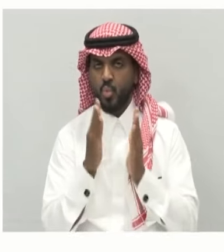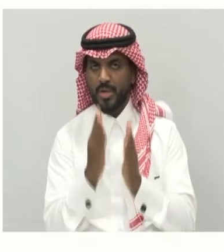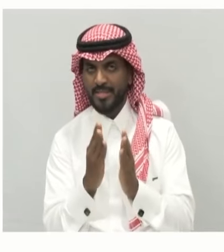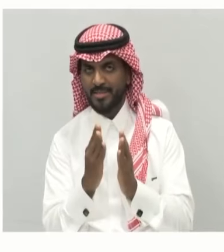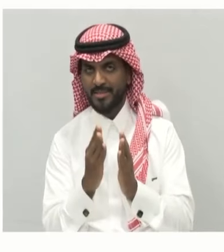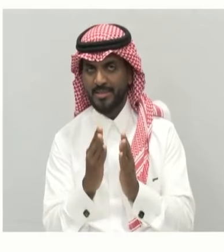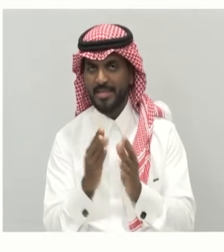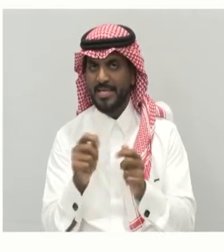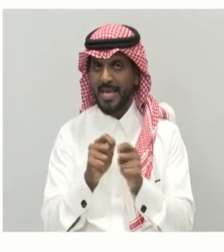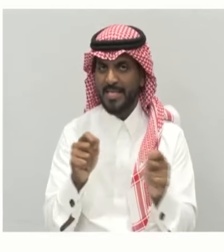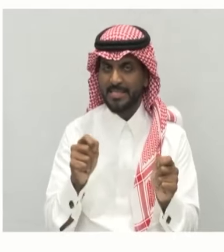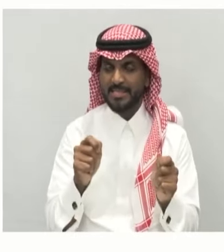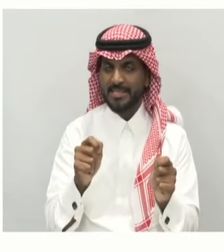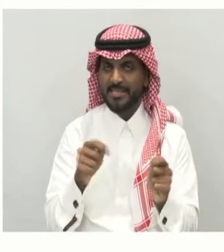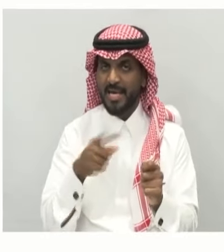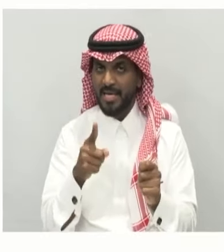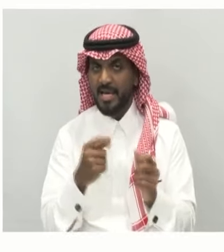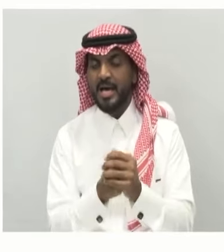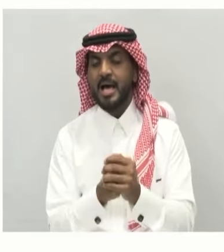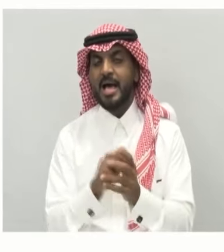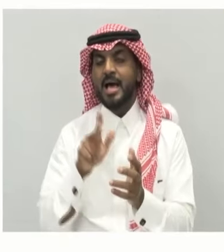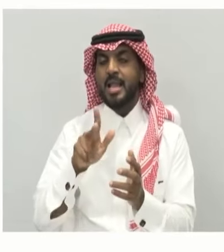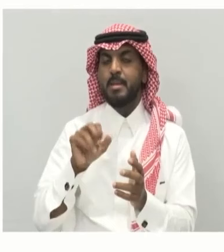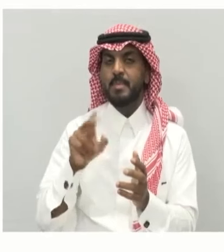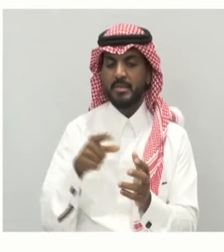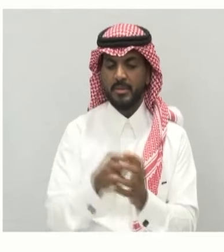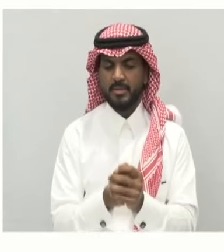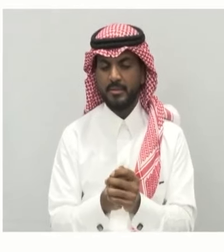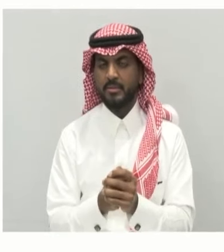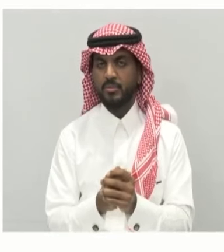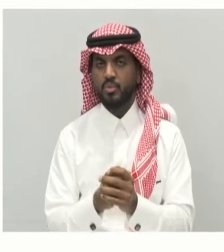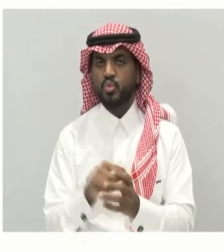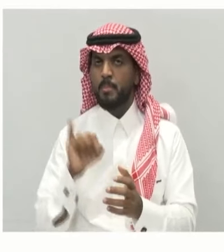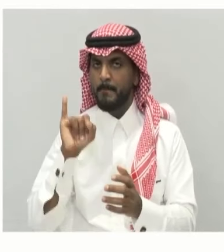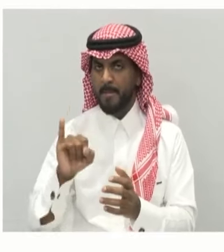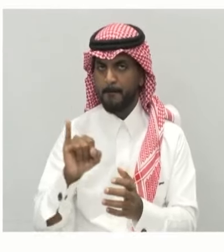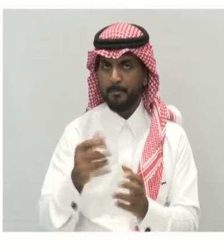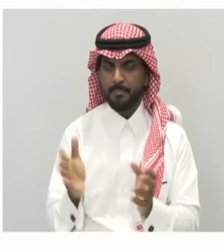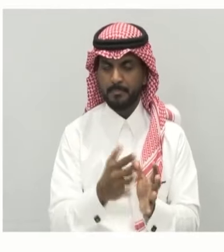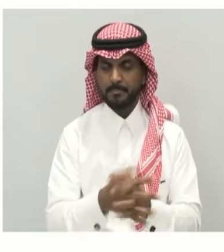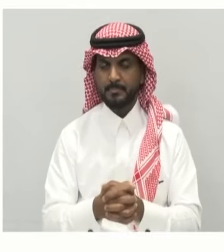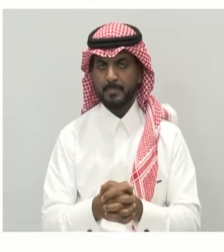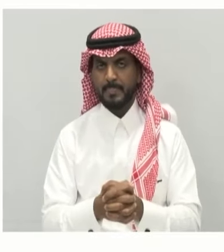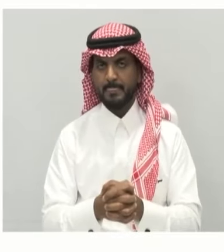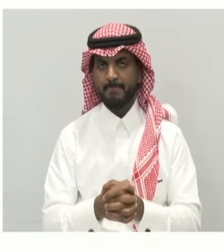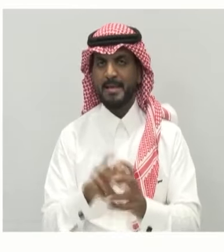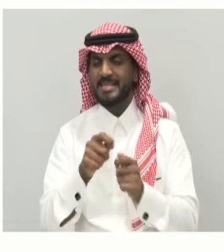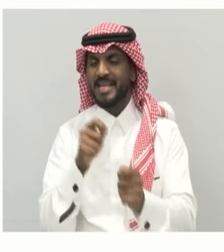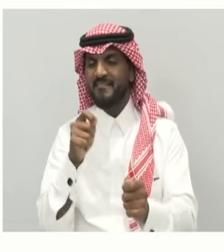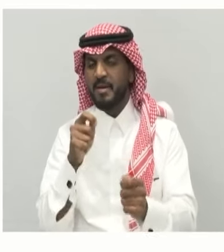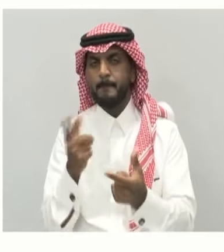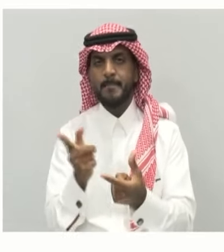المناسبه هي المتر صح ولا لا يا ابطال بارك الله فيكم طيب الان ننتقل المسافه